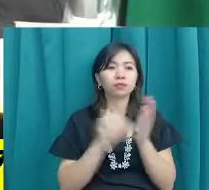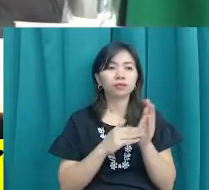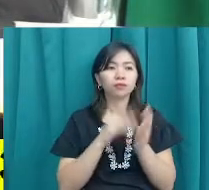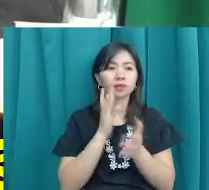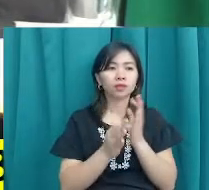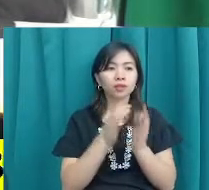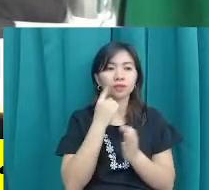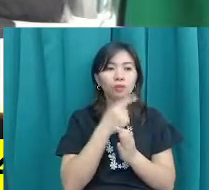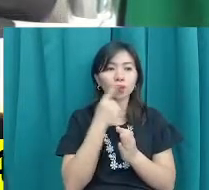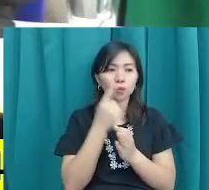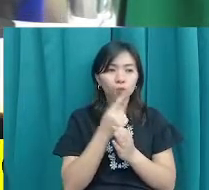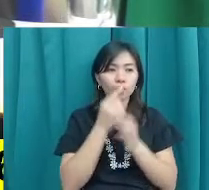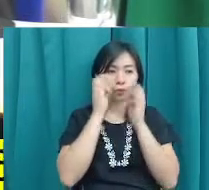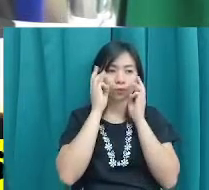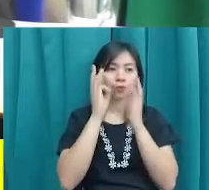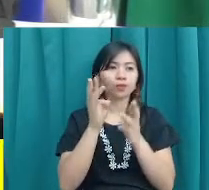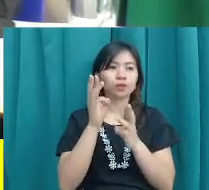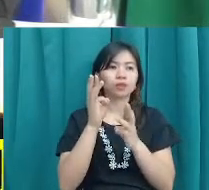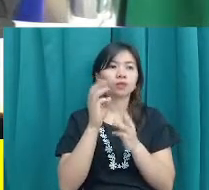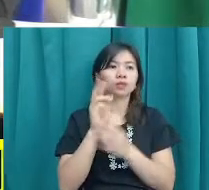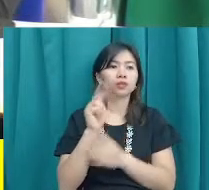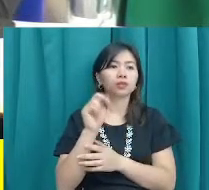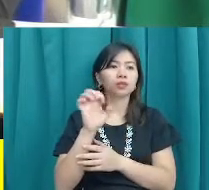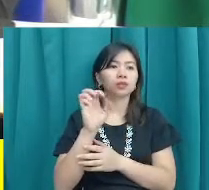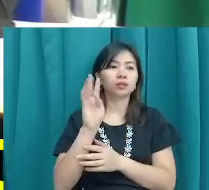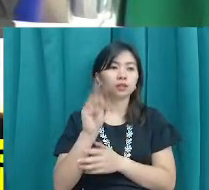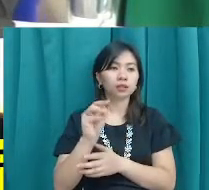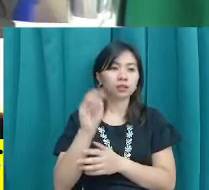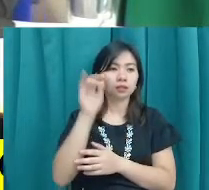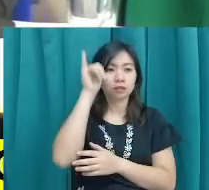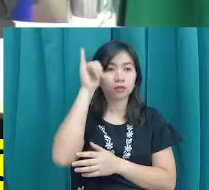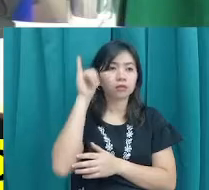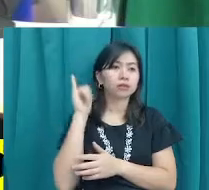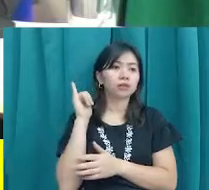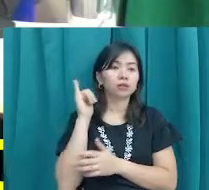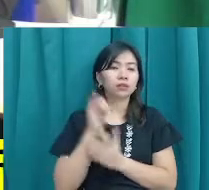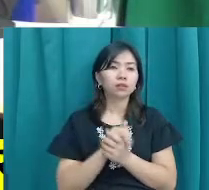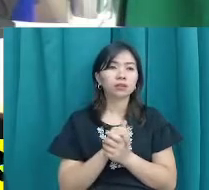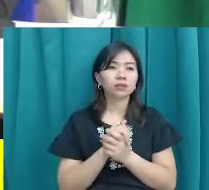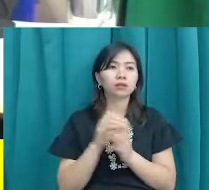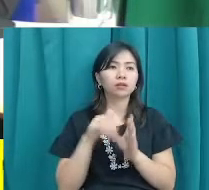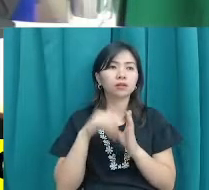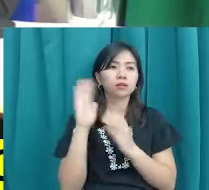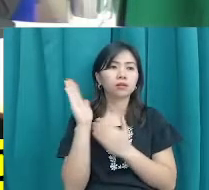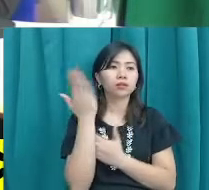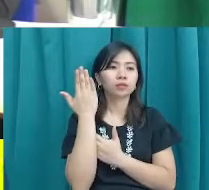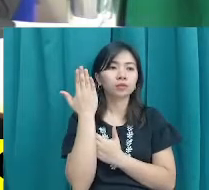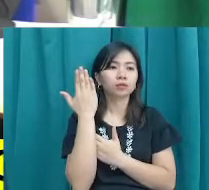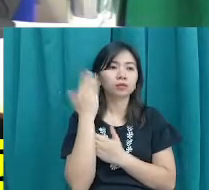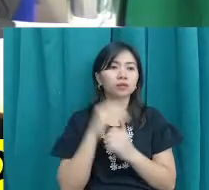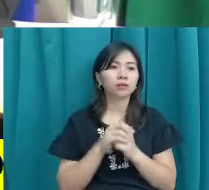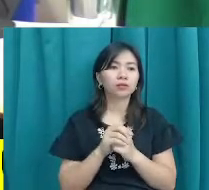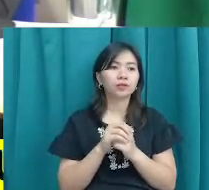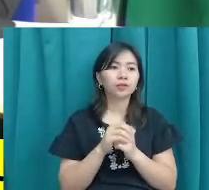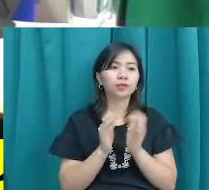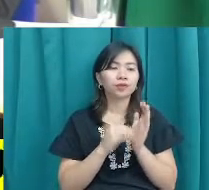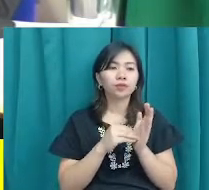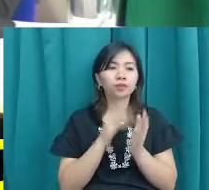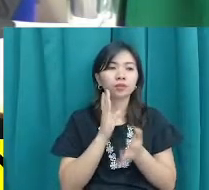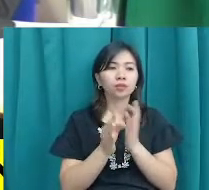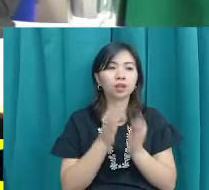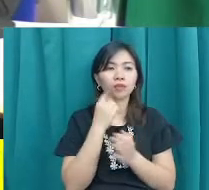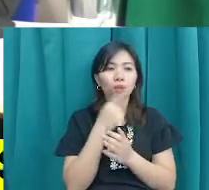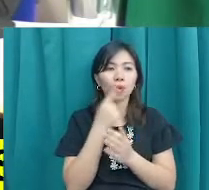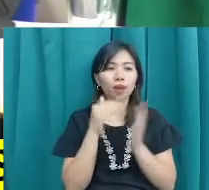sa inyo ng New Every Morning, kahapon. Diba? Kahapon ng umaga. Yeah, Tuesday morning. Kung sino man po nakinig po sa inyo